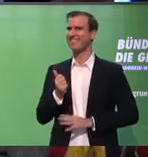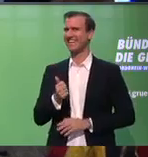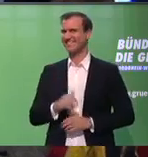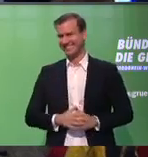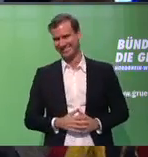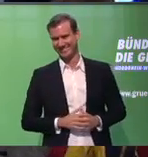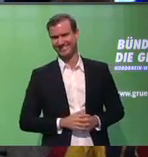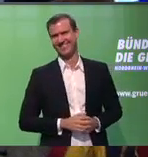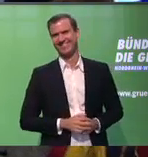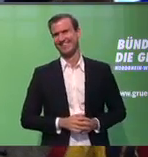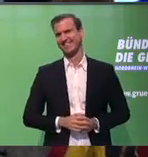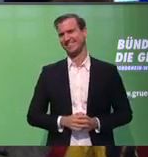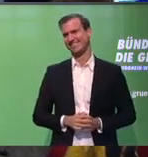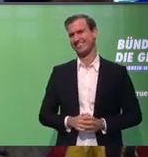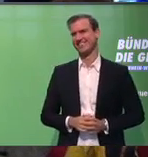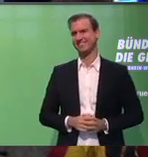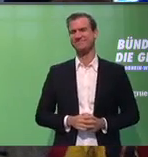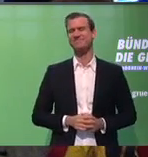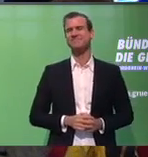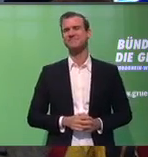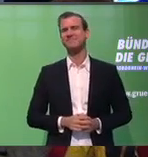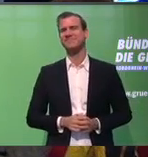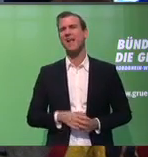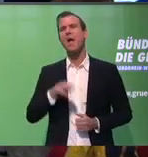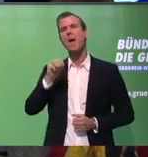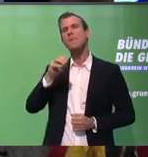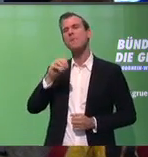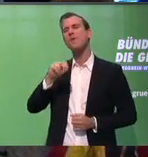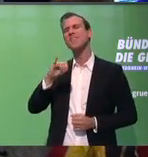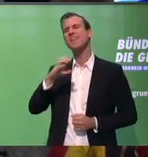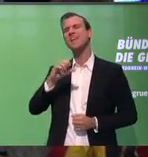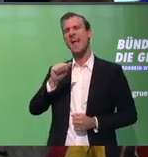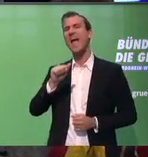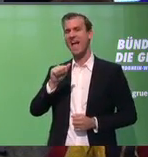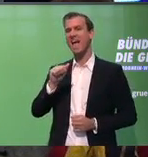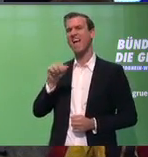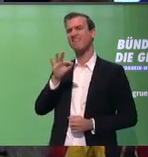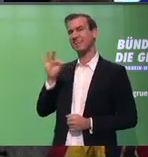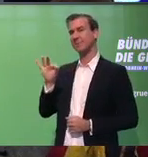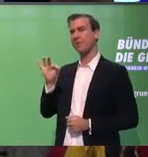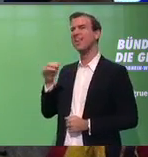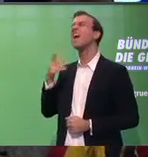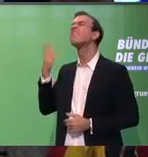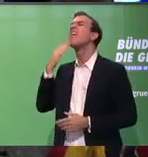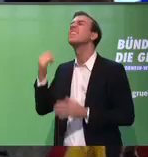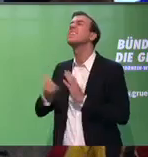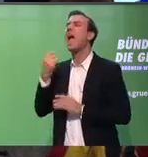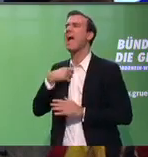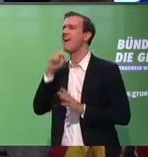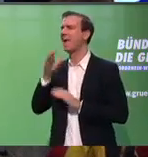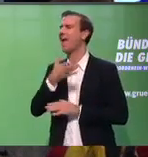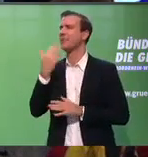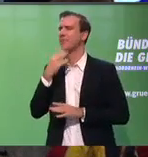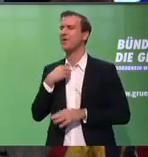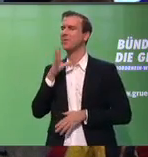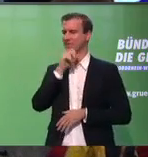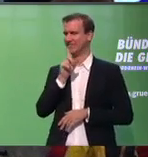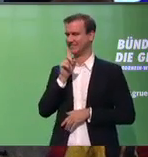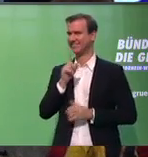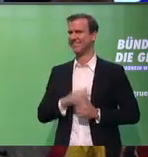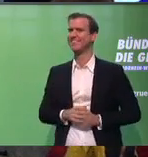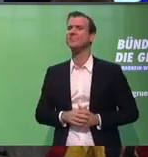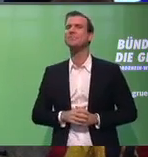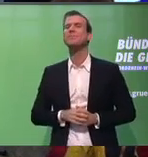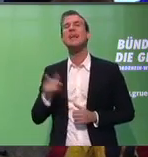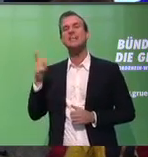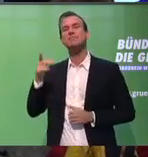Aber Monika Frassoni, nein, wir verraten es nicht. Monika Frassoni ist zusammen